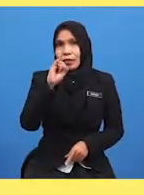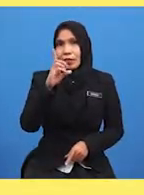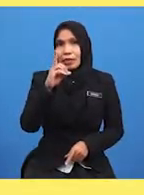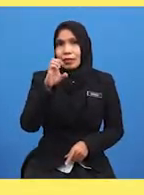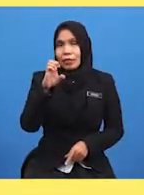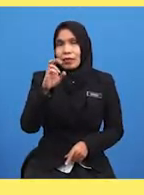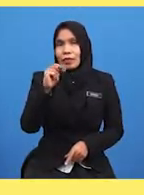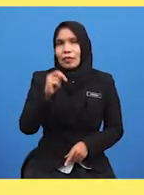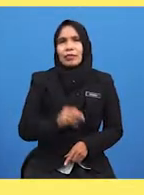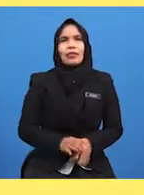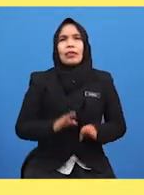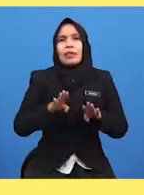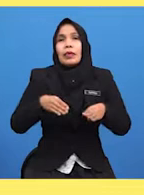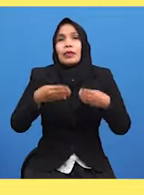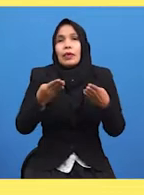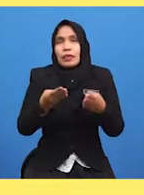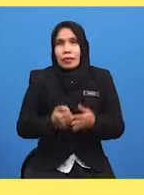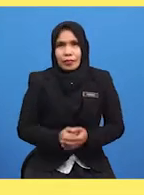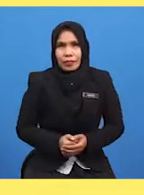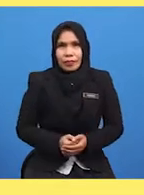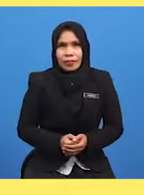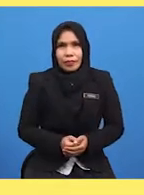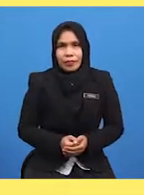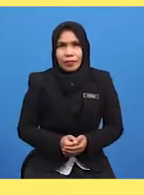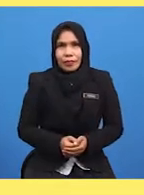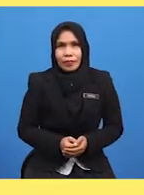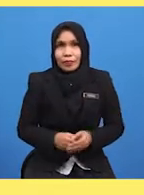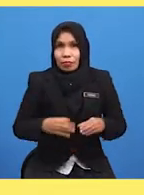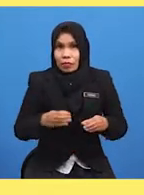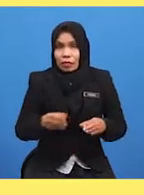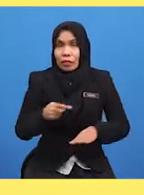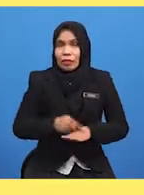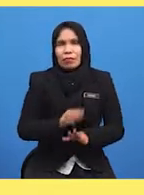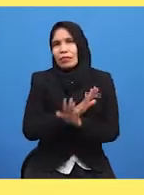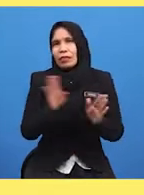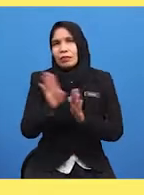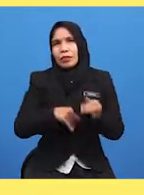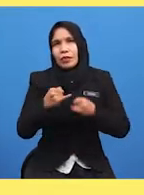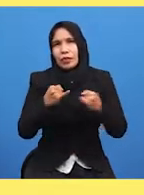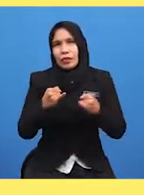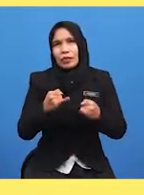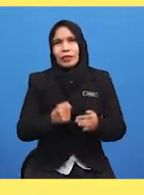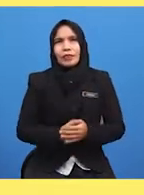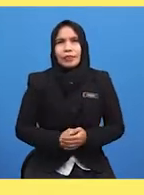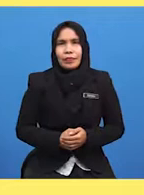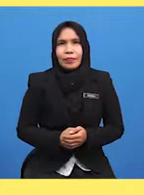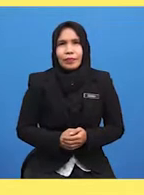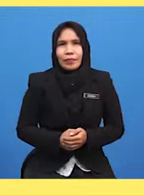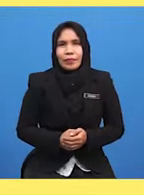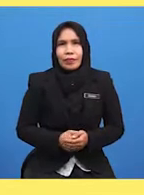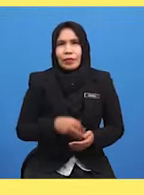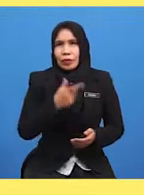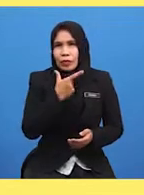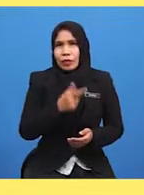British melakukan perluasan fase dipahami apabila cara ini tidak percaya mengubah pendirian Sultan Pahang